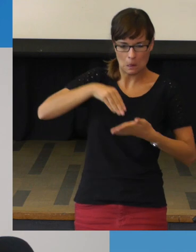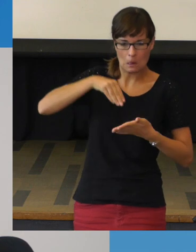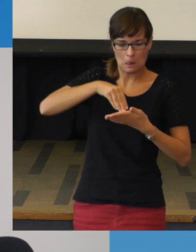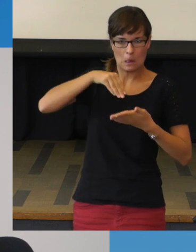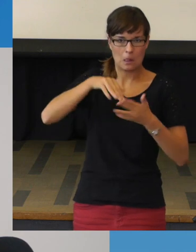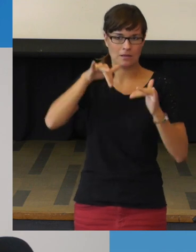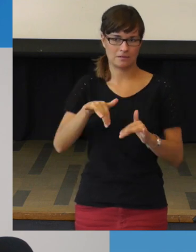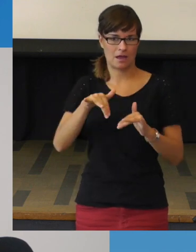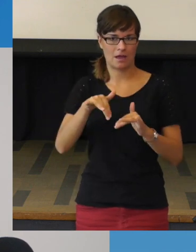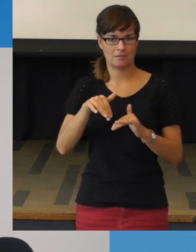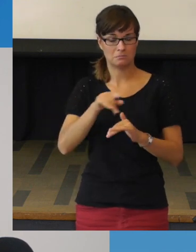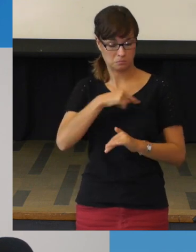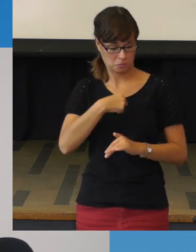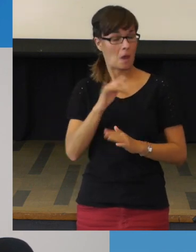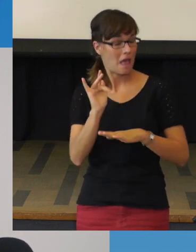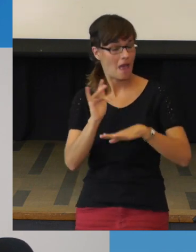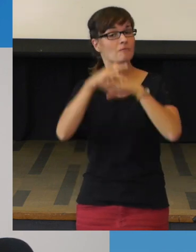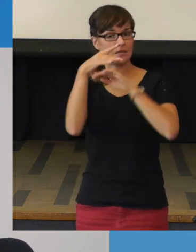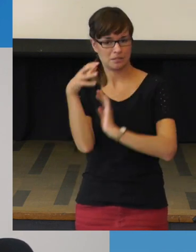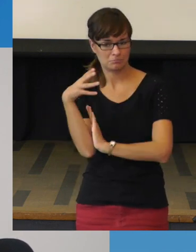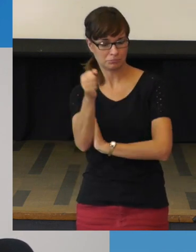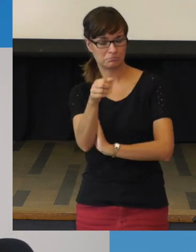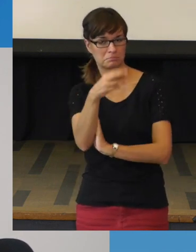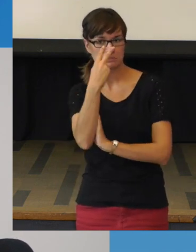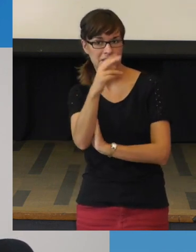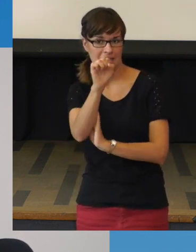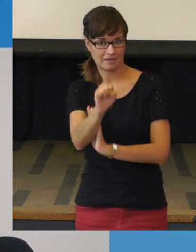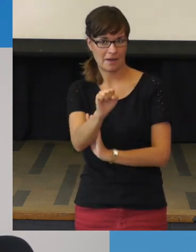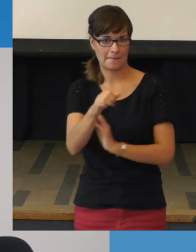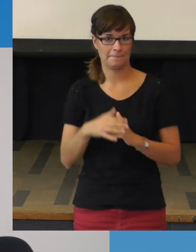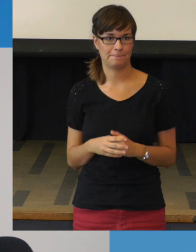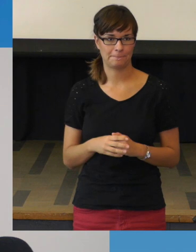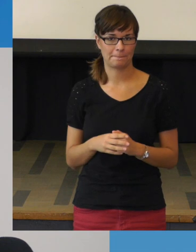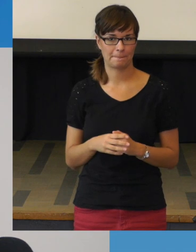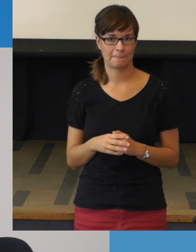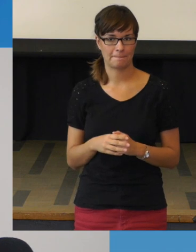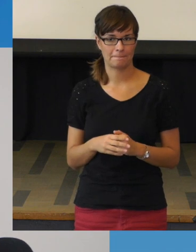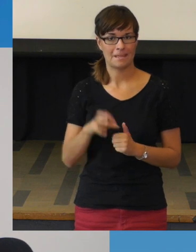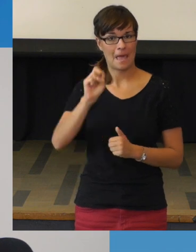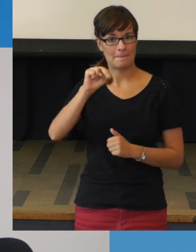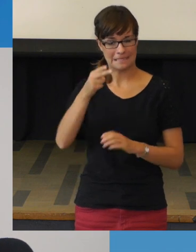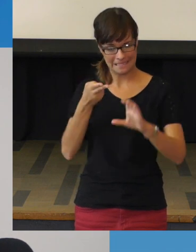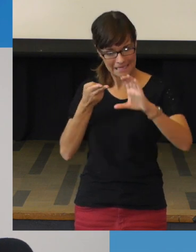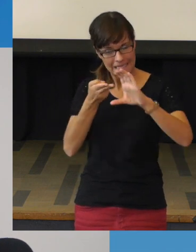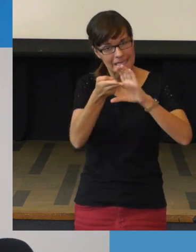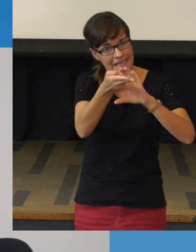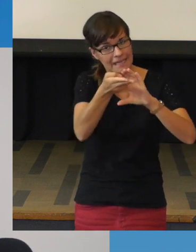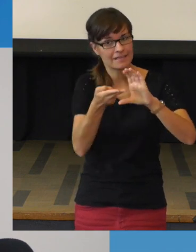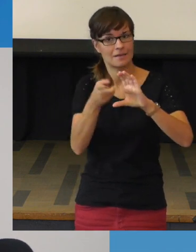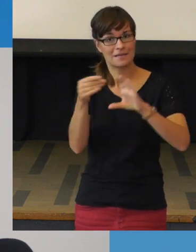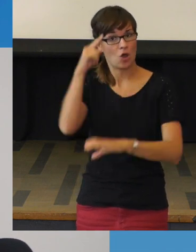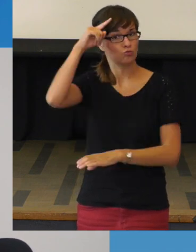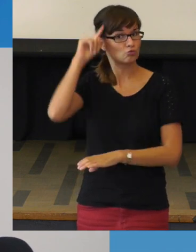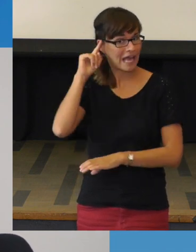hohe Sensitivität und Spezifität zum Nachweis von relevanten Durchblutungsstörungen. Eine MRT-Untersuchung, eine Stress-MRT-Untersuchung